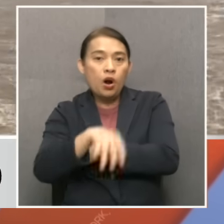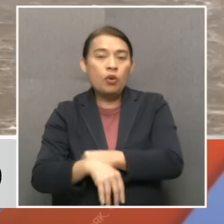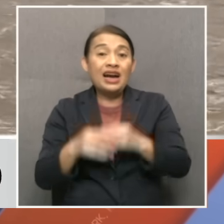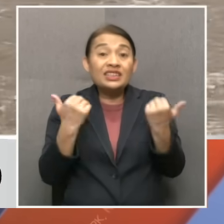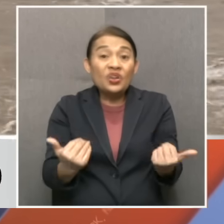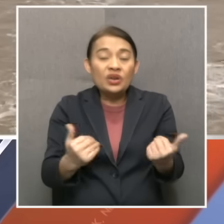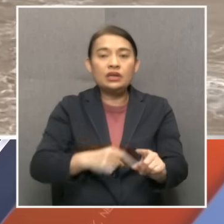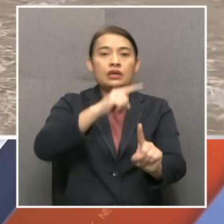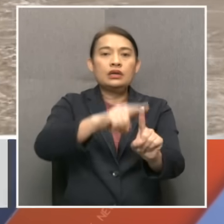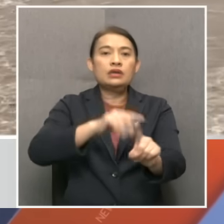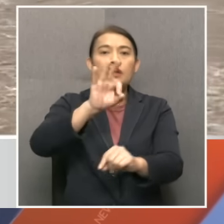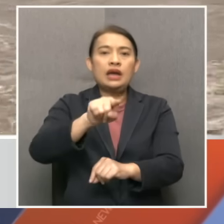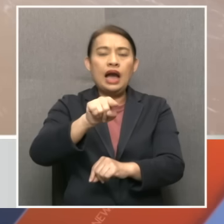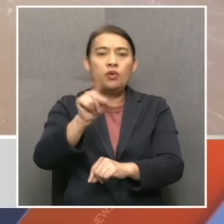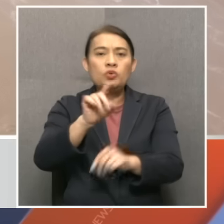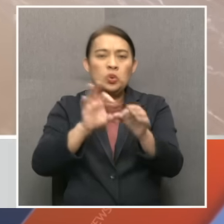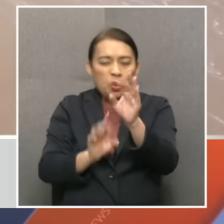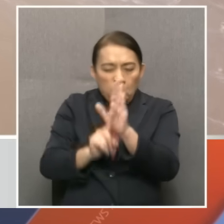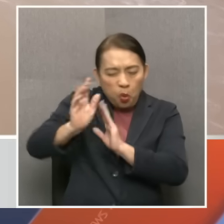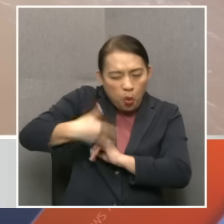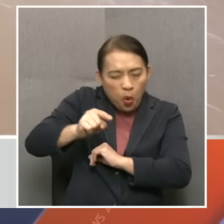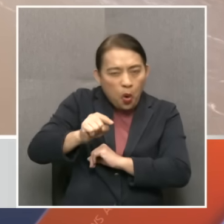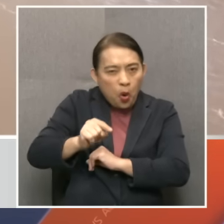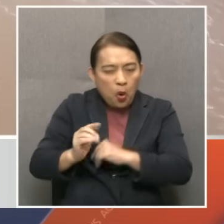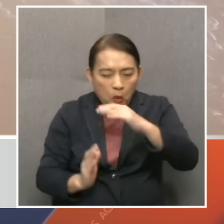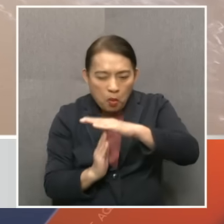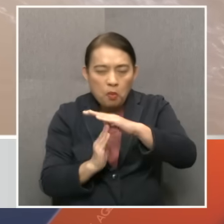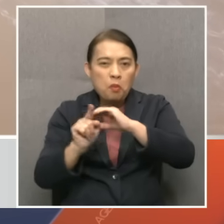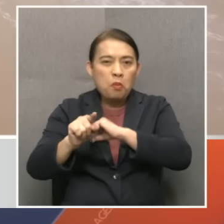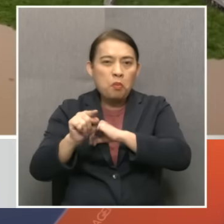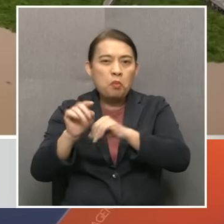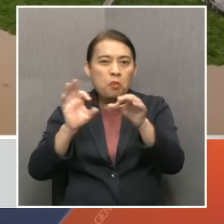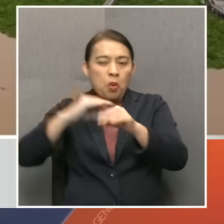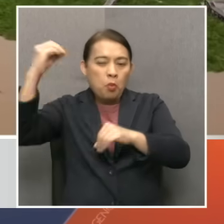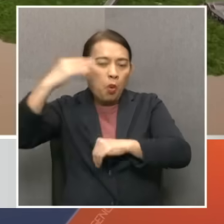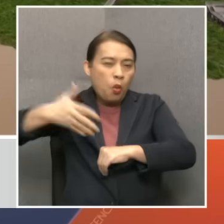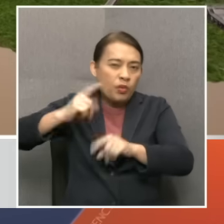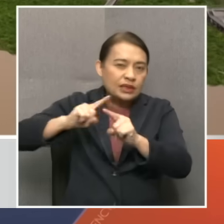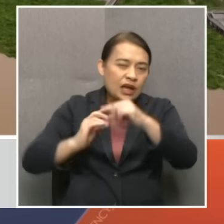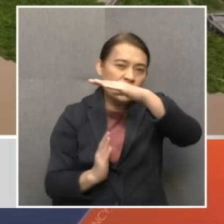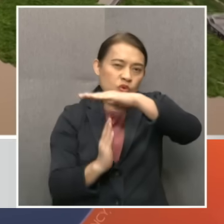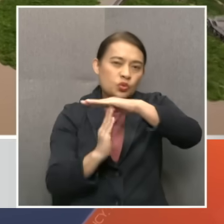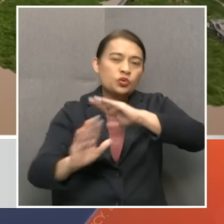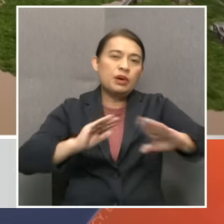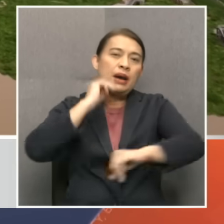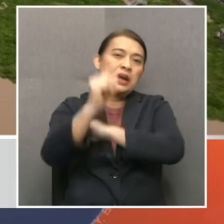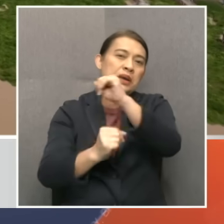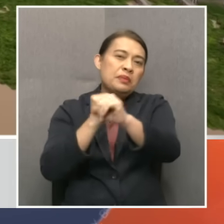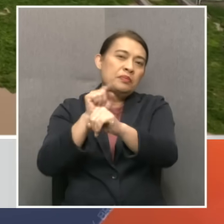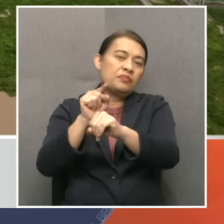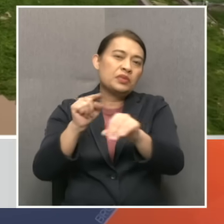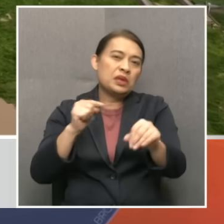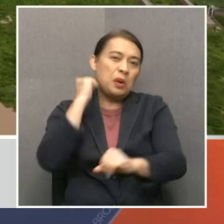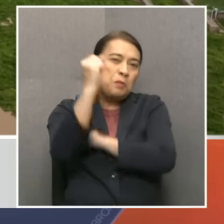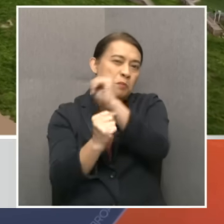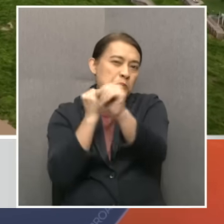าสูงที่สุดเป็นประวัติศาสตร์ทั้งที่เอนิโญยังไม่แตะระดับสูงสุดนะครับเอนิโญจะแตะระดับสูงสุดปลายปีเพราะฉะนั้นปีหน้านี่จะร้อนจะ